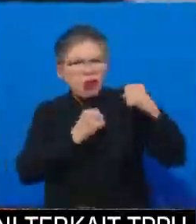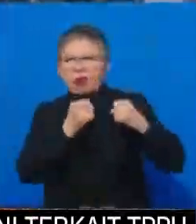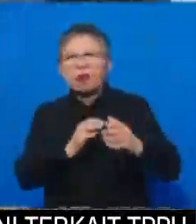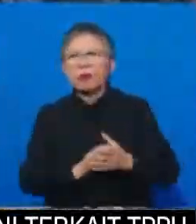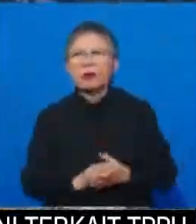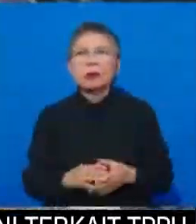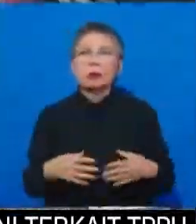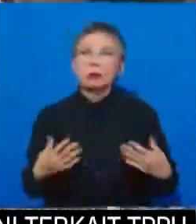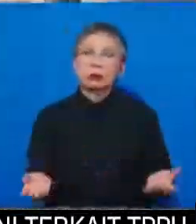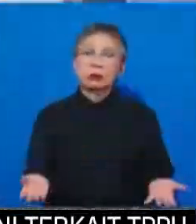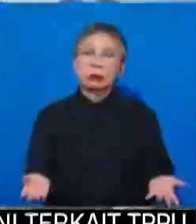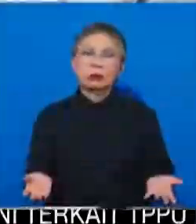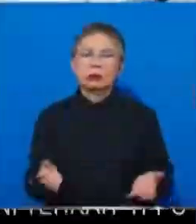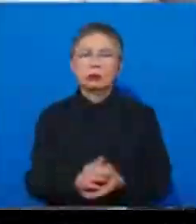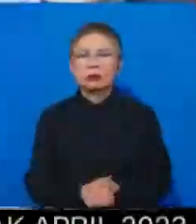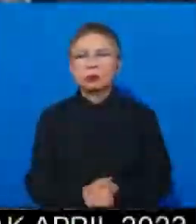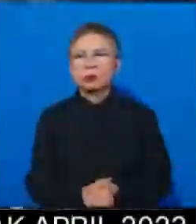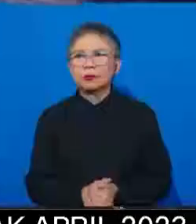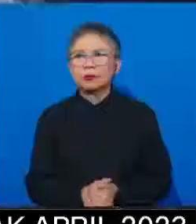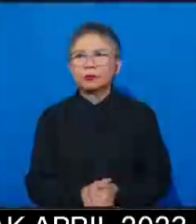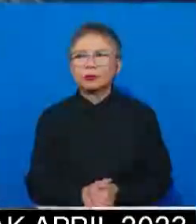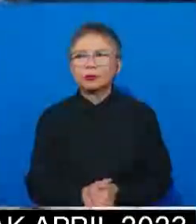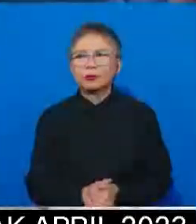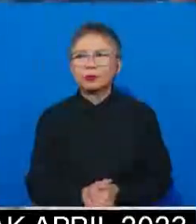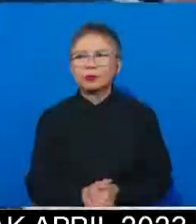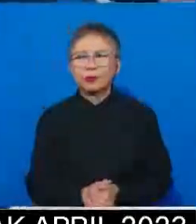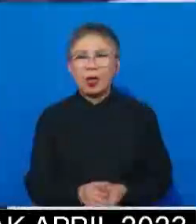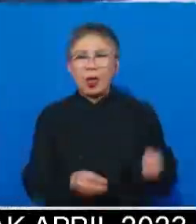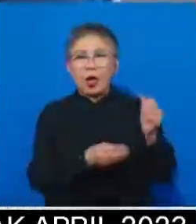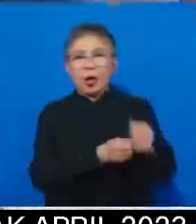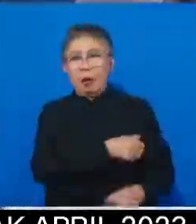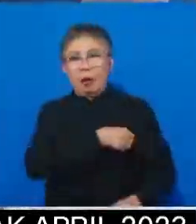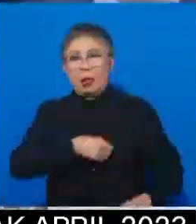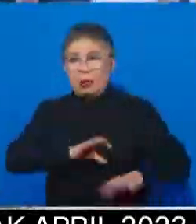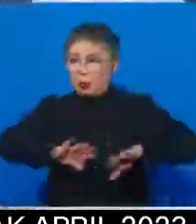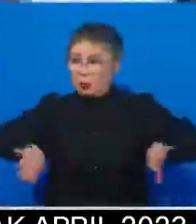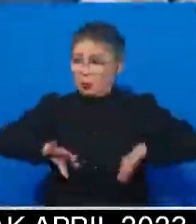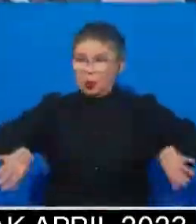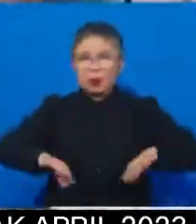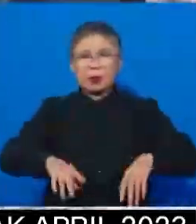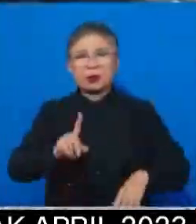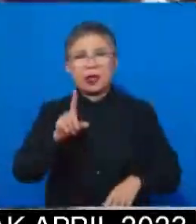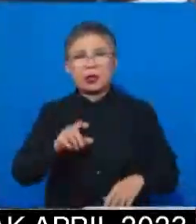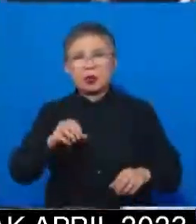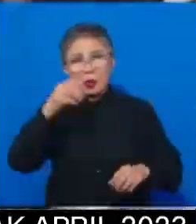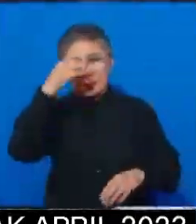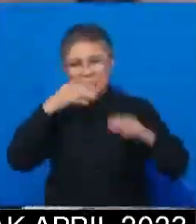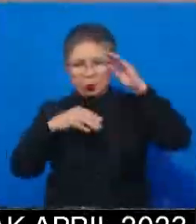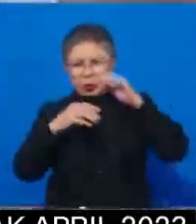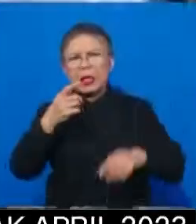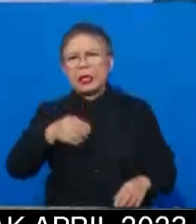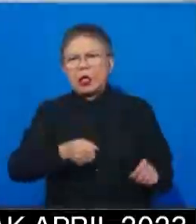berebut buah-buahan. Keributan ini langsung dilerai oleh pihak panitia keamanan dengan mengamankan seorang remaja yang